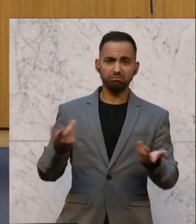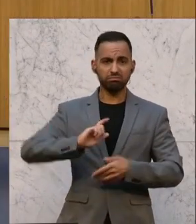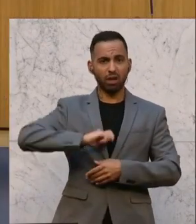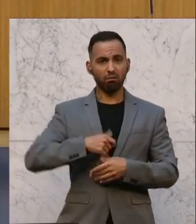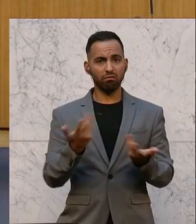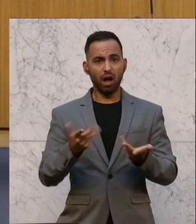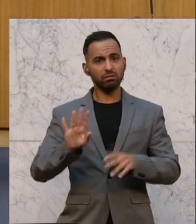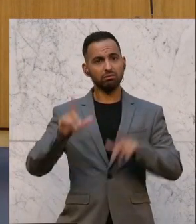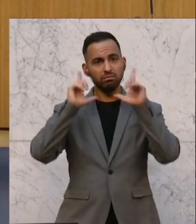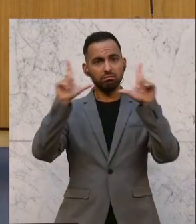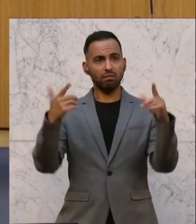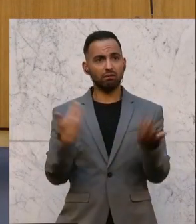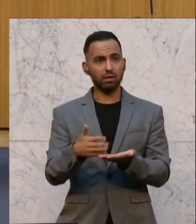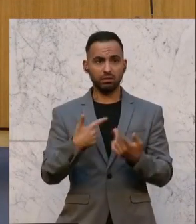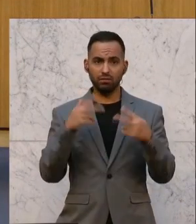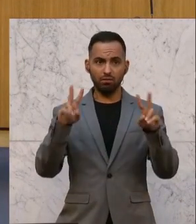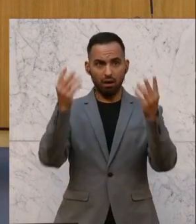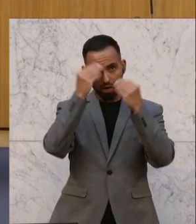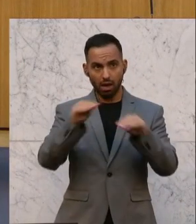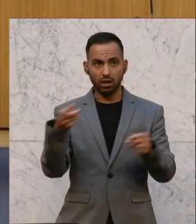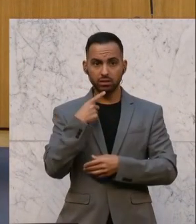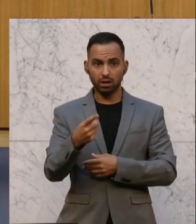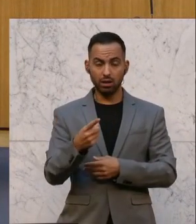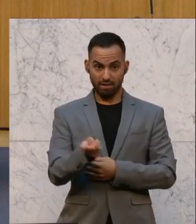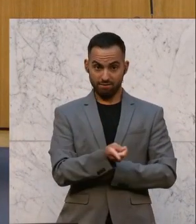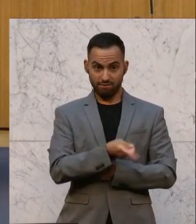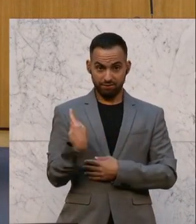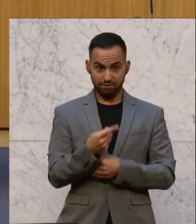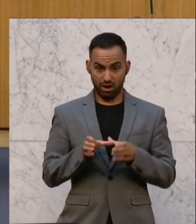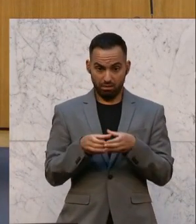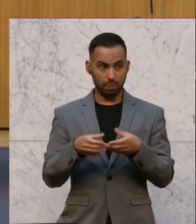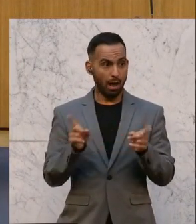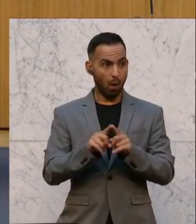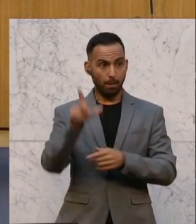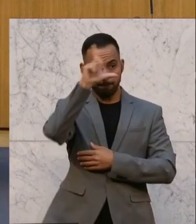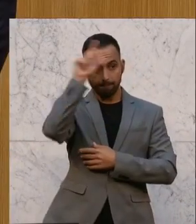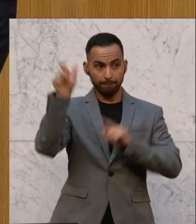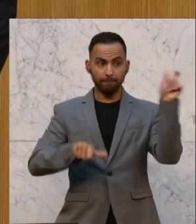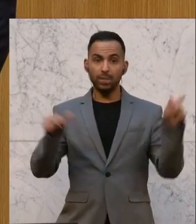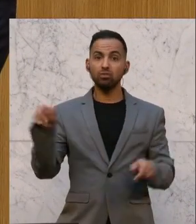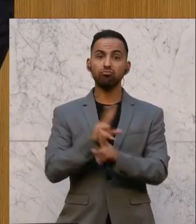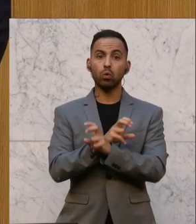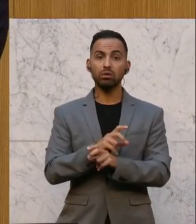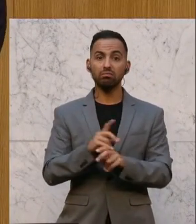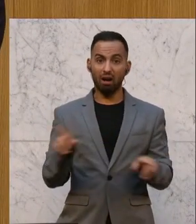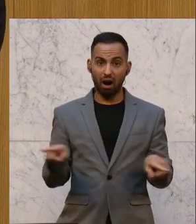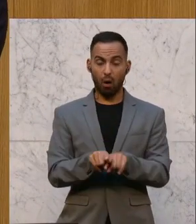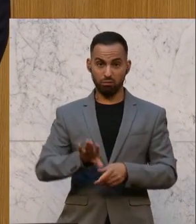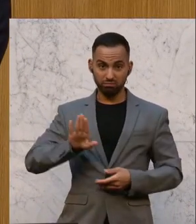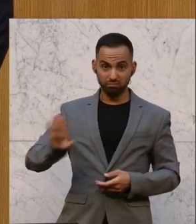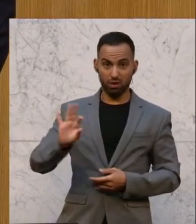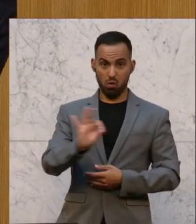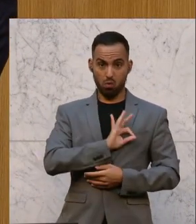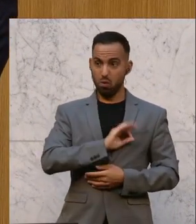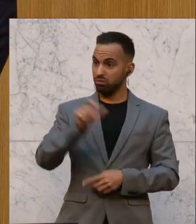Wofür stehen Sie eigentlich? Und ich sage Ihnen jetzt was ganz Ehrliches. Nicht nur wir hier und nicht nur die Menschen in Österreich, sondern auch Ihre Kolleginnen und